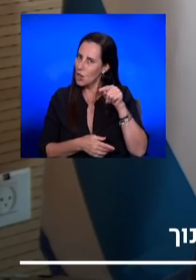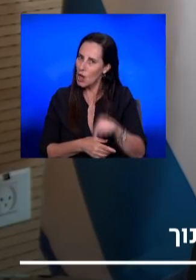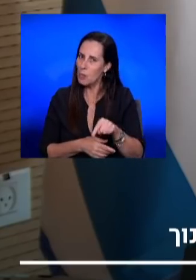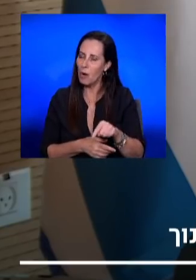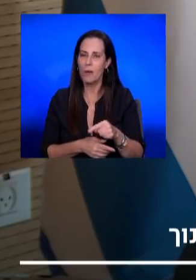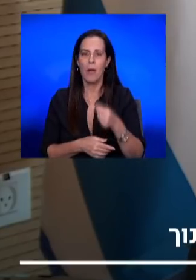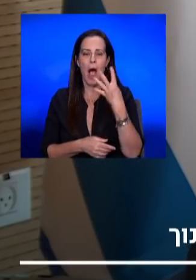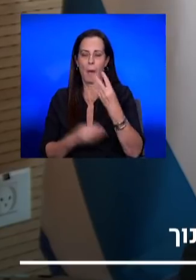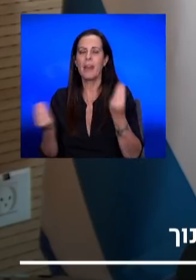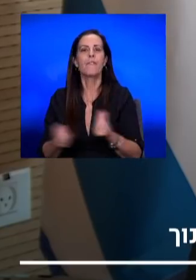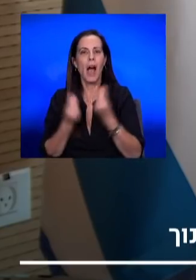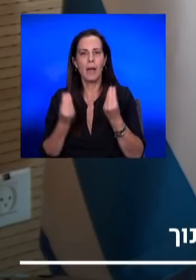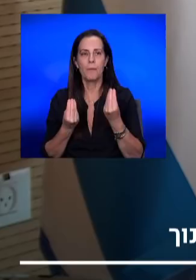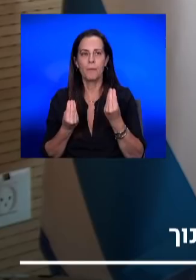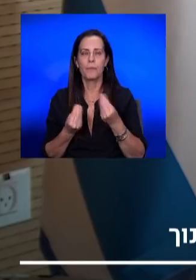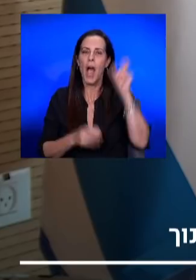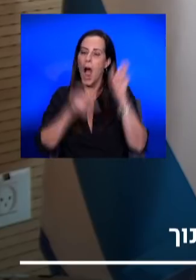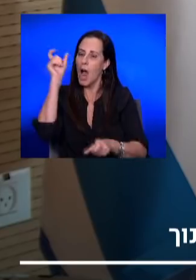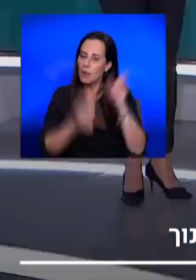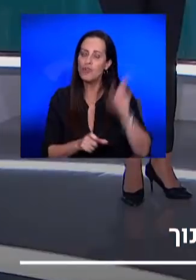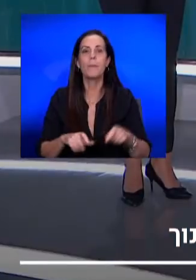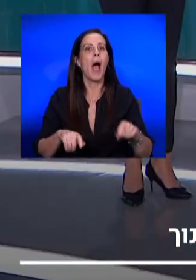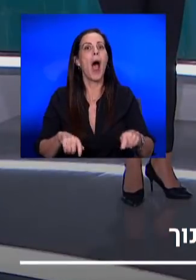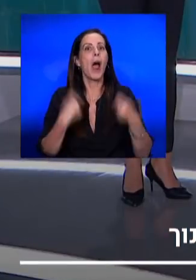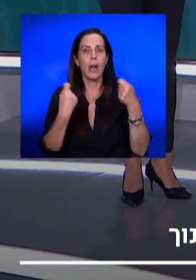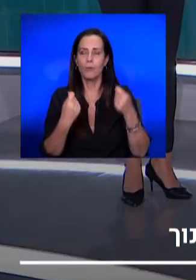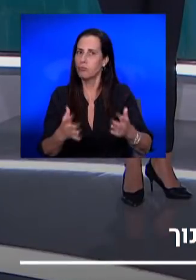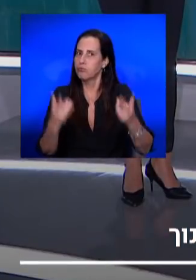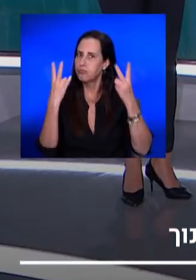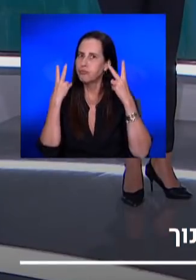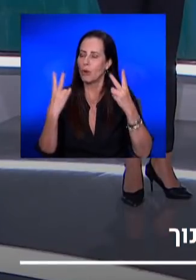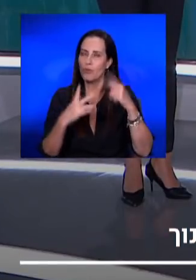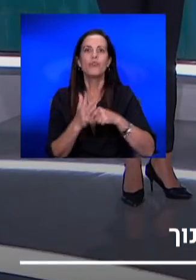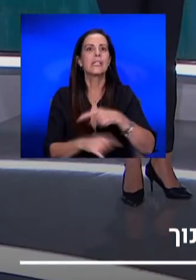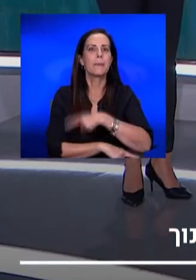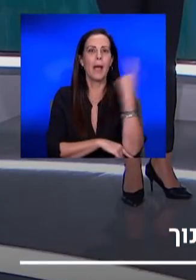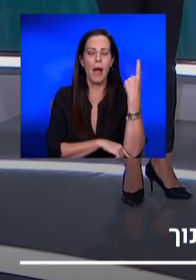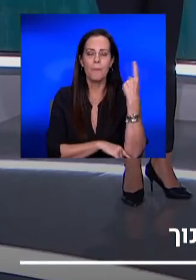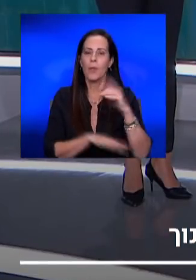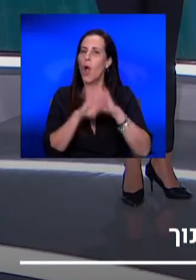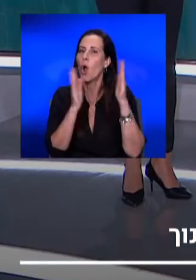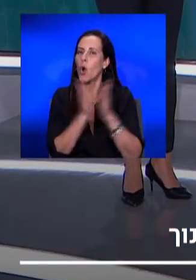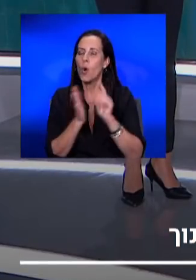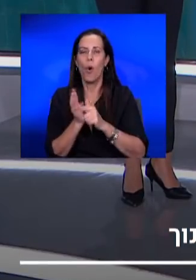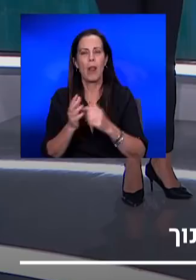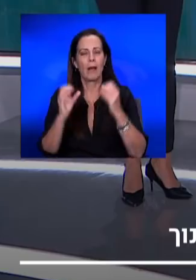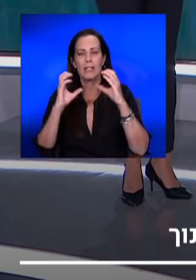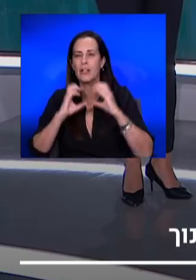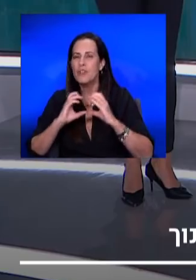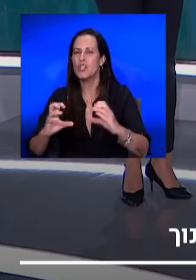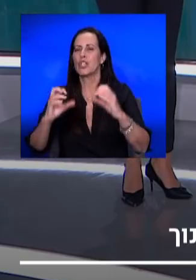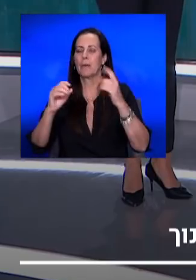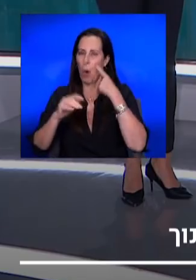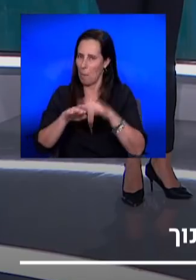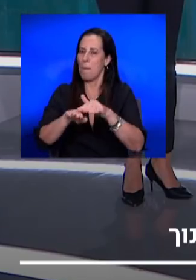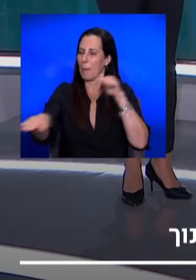ארבעה צירים, ההון האנושי, החינוך שאנחנו יודעים שהוא כל חשוב לצמיחה, כל הנושא של התשתיות, אנחנו רואים את הפקקים, אבל